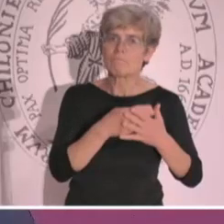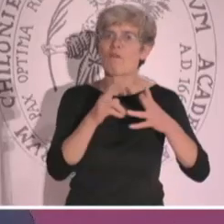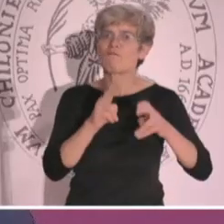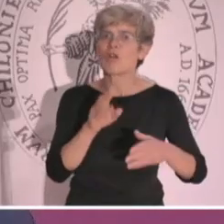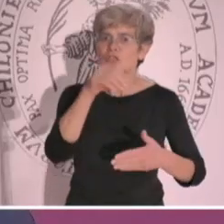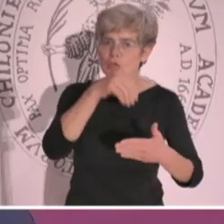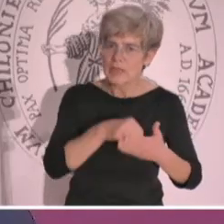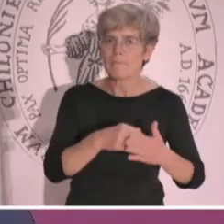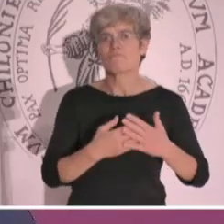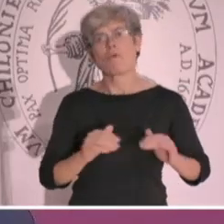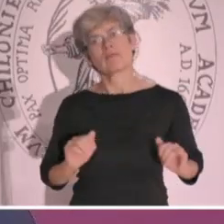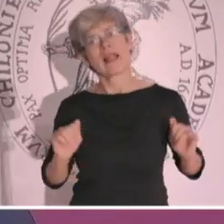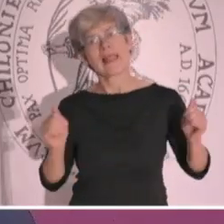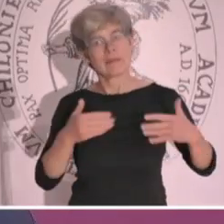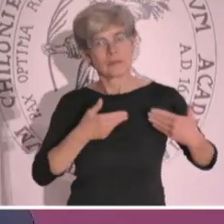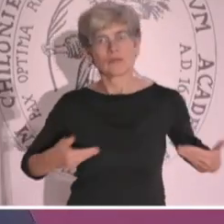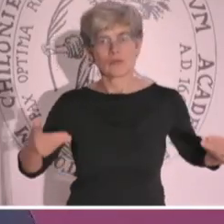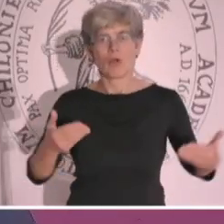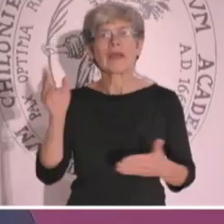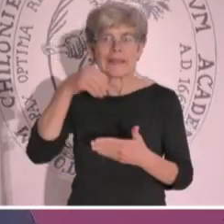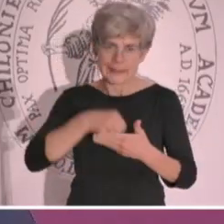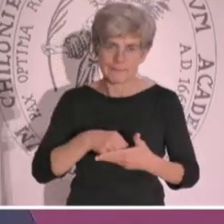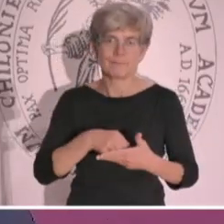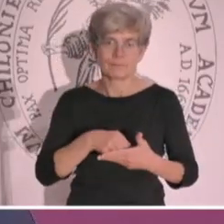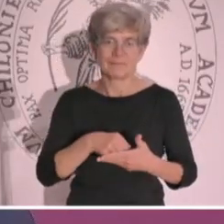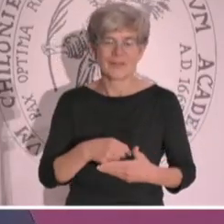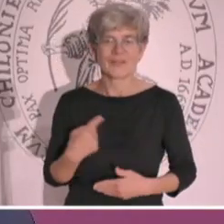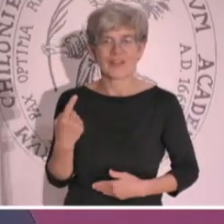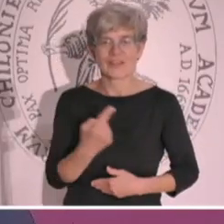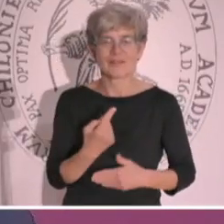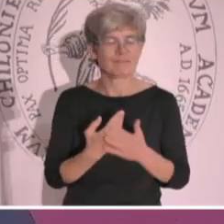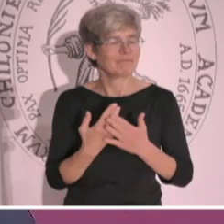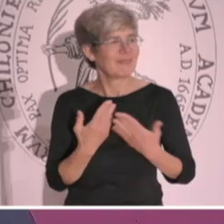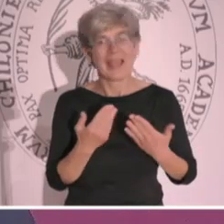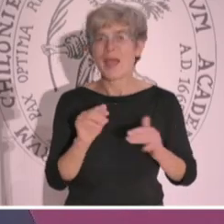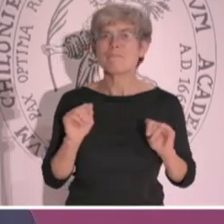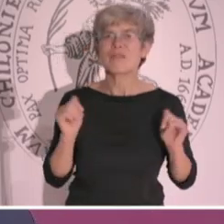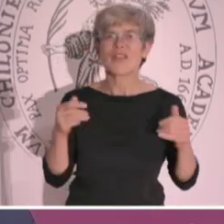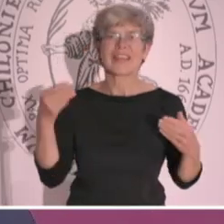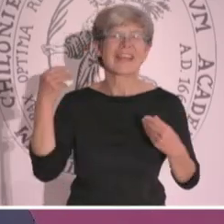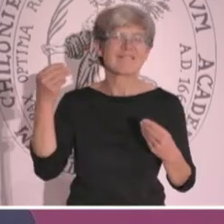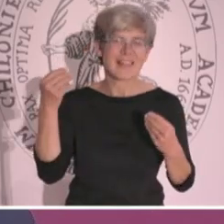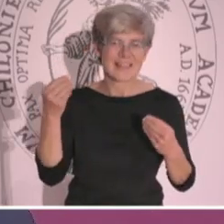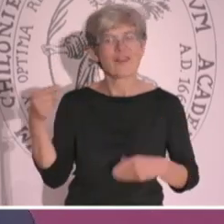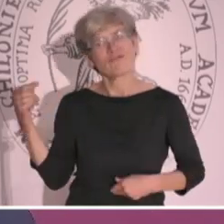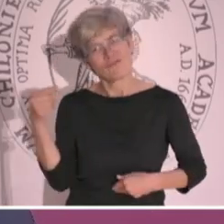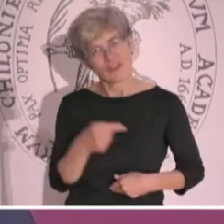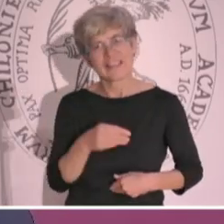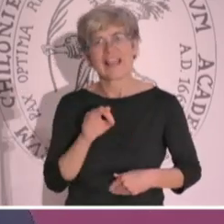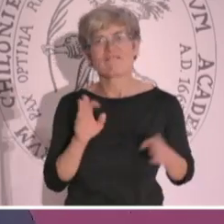leben. Und das, denke ich mal, ist eine ganz besondere Qualität unserer Fakultät. Wir